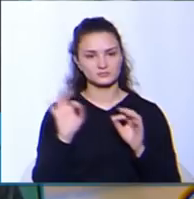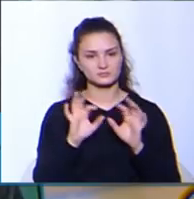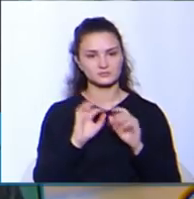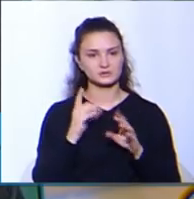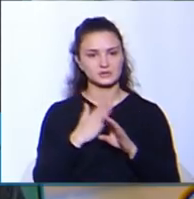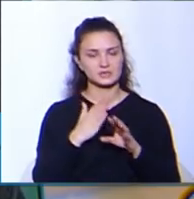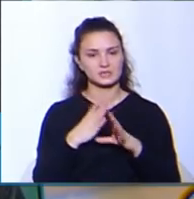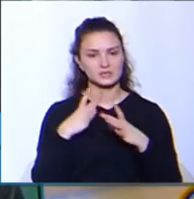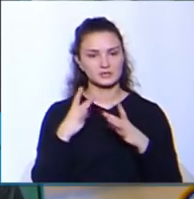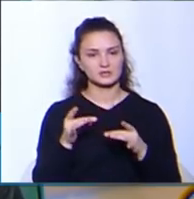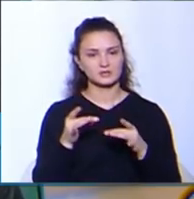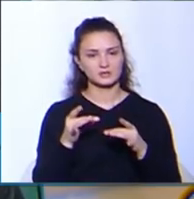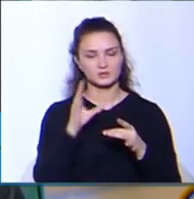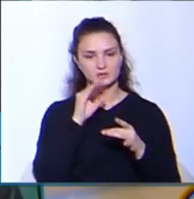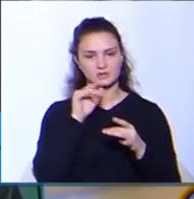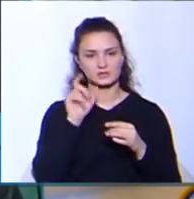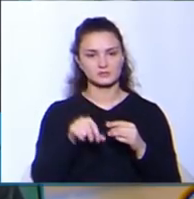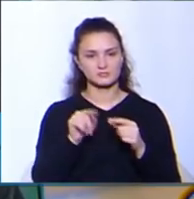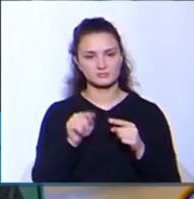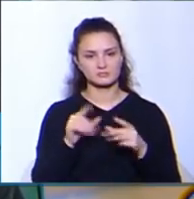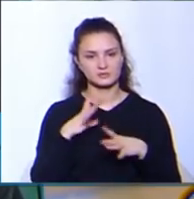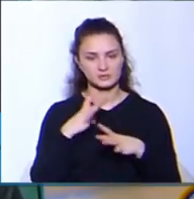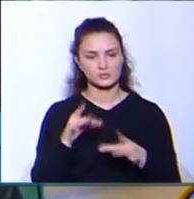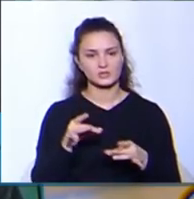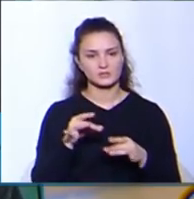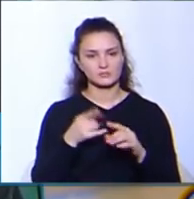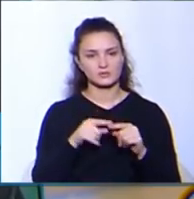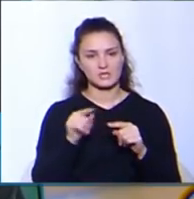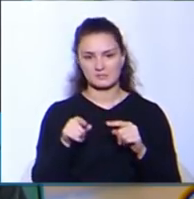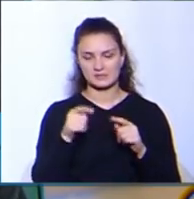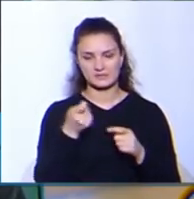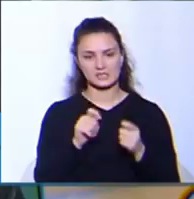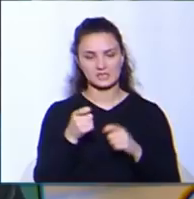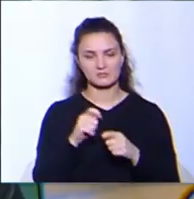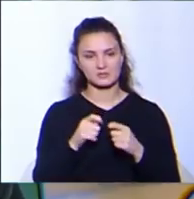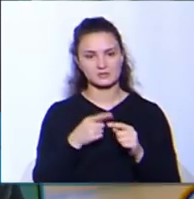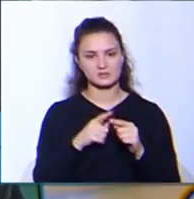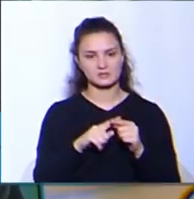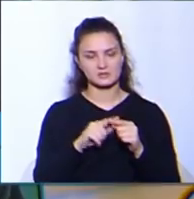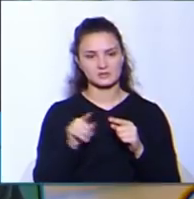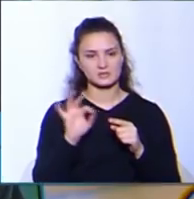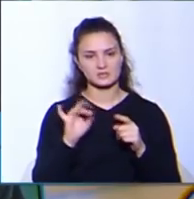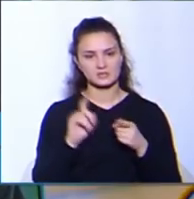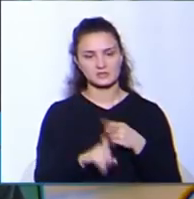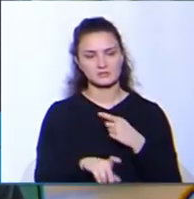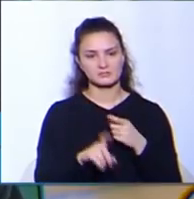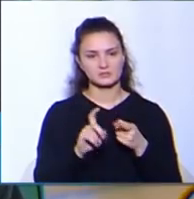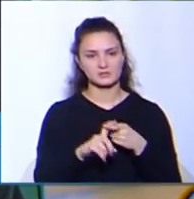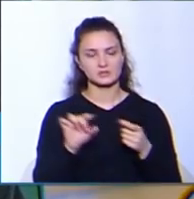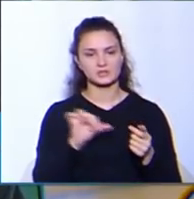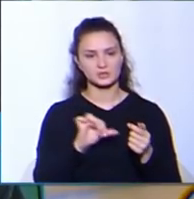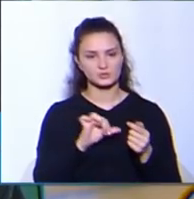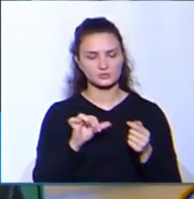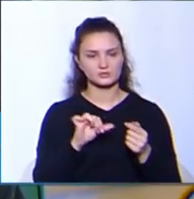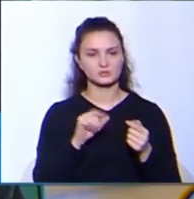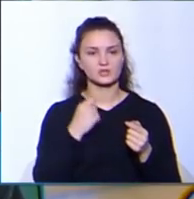არის დამოკიდებულება. როდესაც ადამიანი დამოკიდებულია ამა თუ იმ ნივთიერებაზე, განსაკუთრებით ეს ეხება ნარკოტიკს, ალკოჰოლს და ასე და ასე